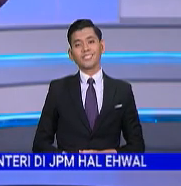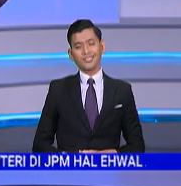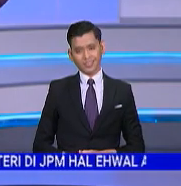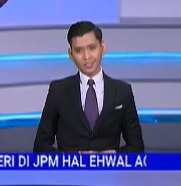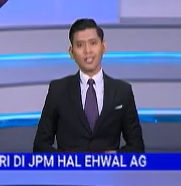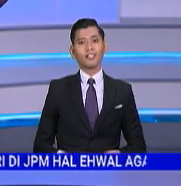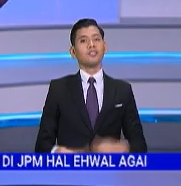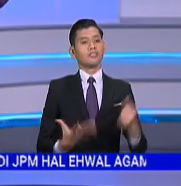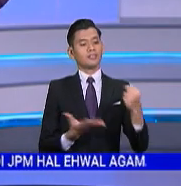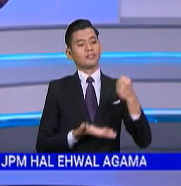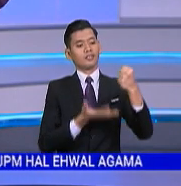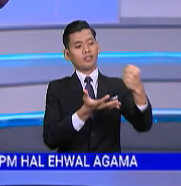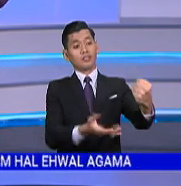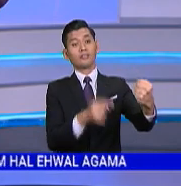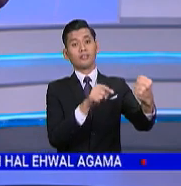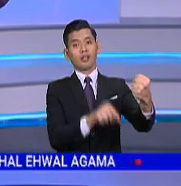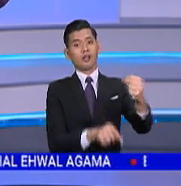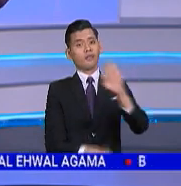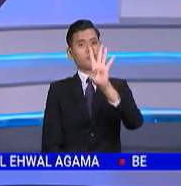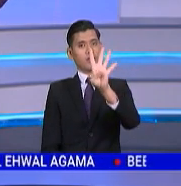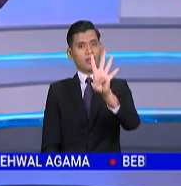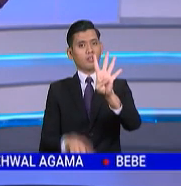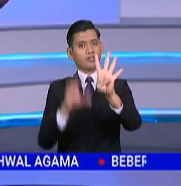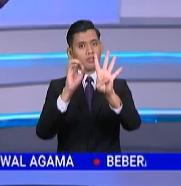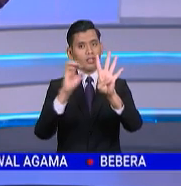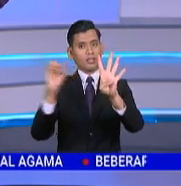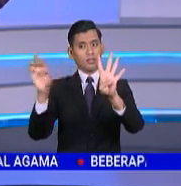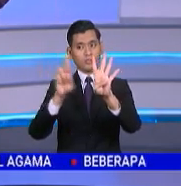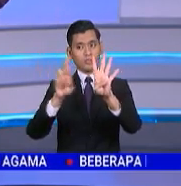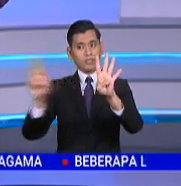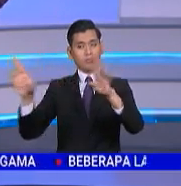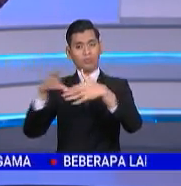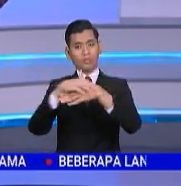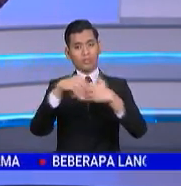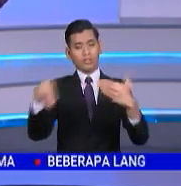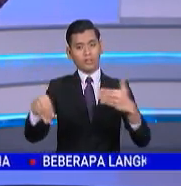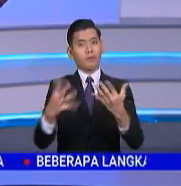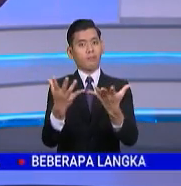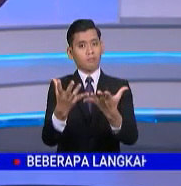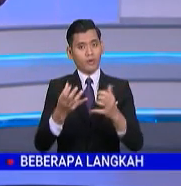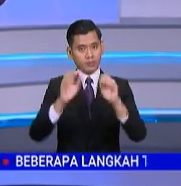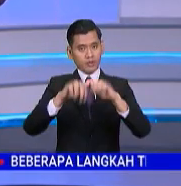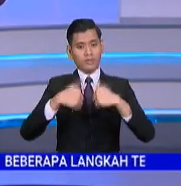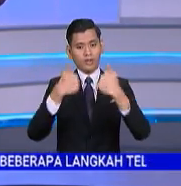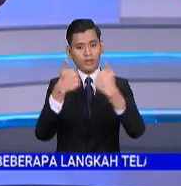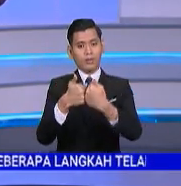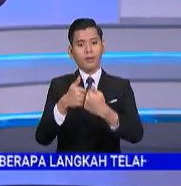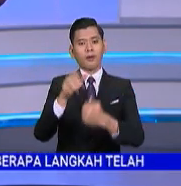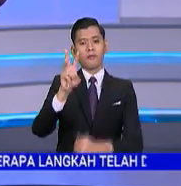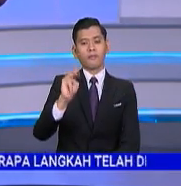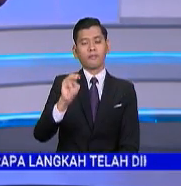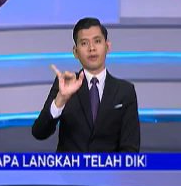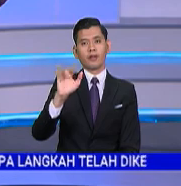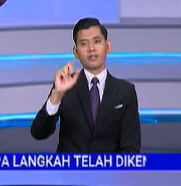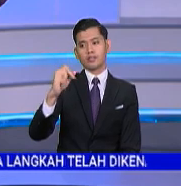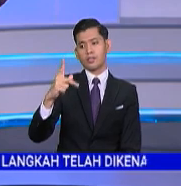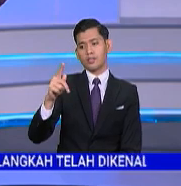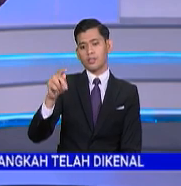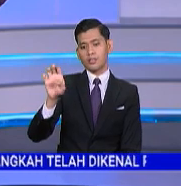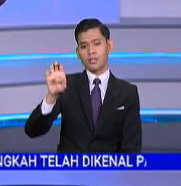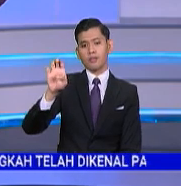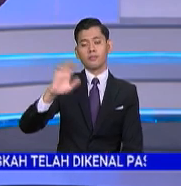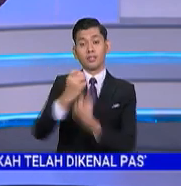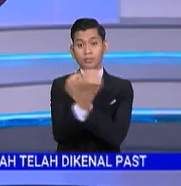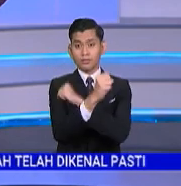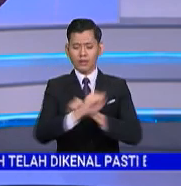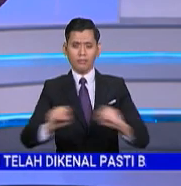Dana berjumlah RM400,000 diperlukan oleh Persekutuan Skate Malaysia MySkate bagi mempersiapkan pasukan